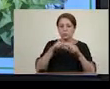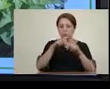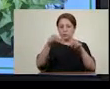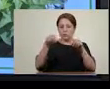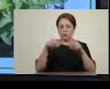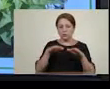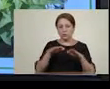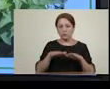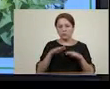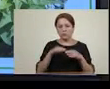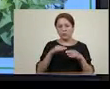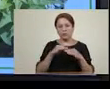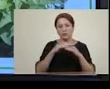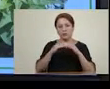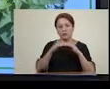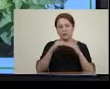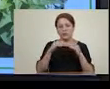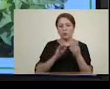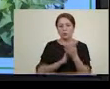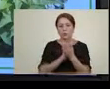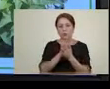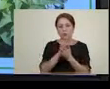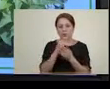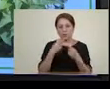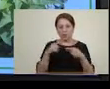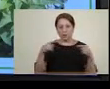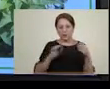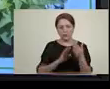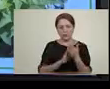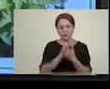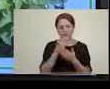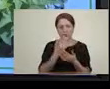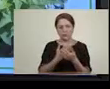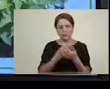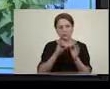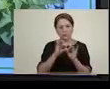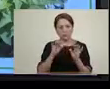tereskin, sarsazan kabi bir qator o'simliklarni misol qilishimiz mumkin.